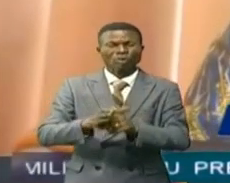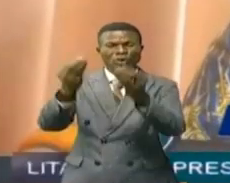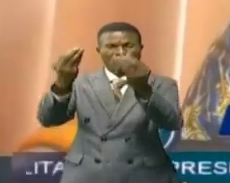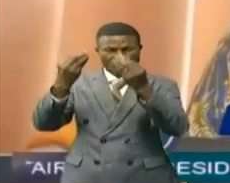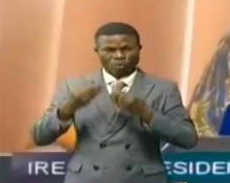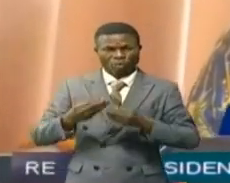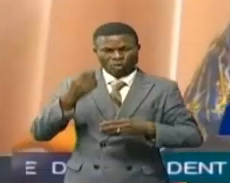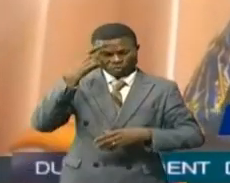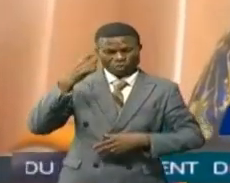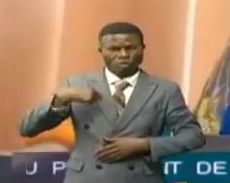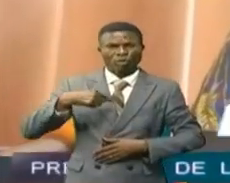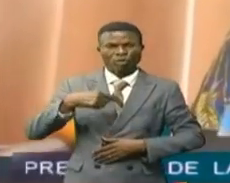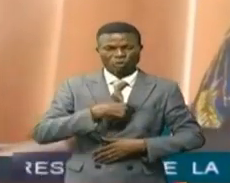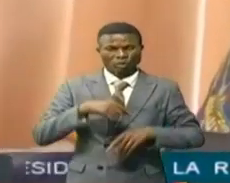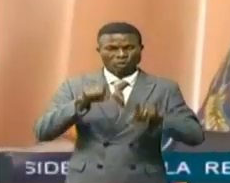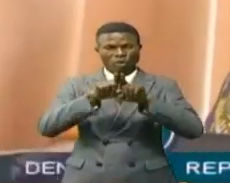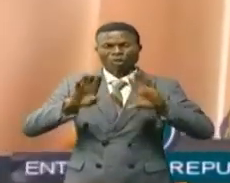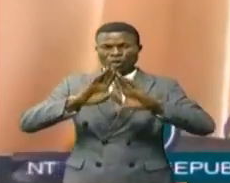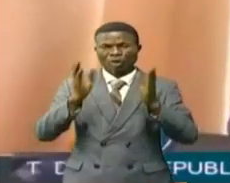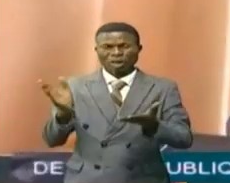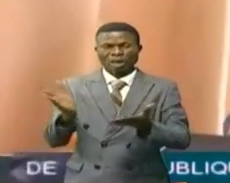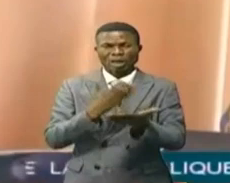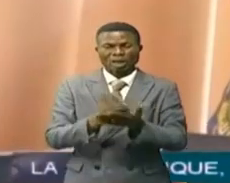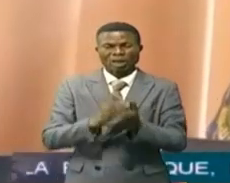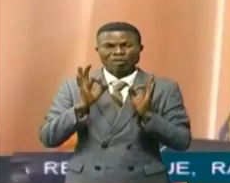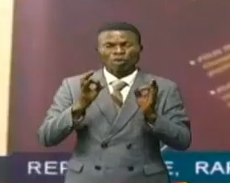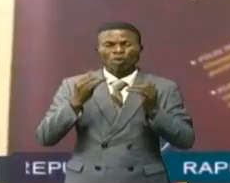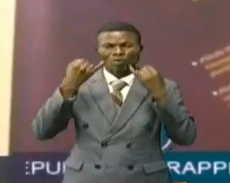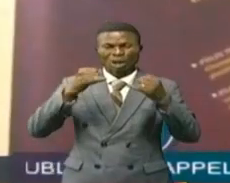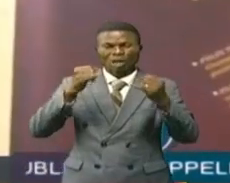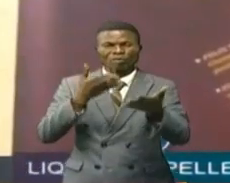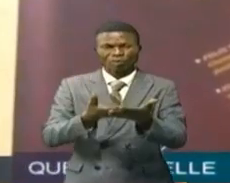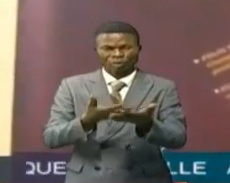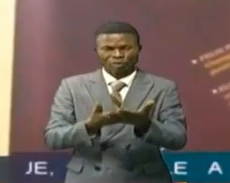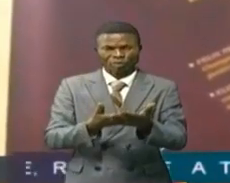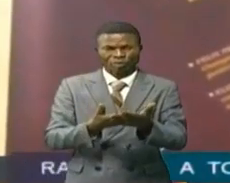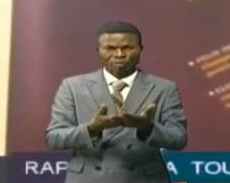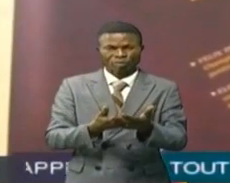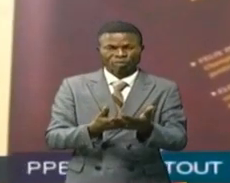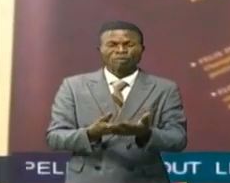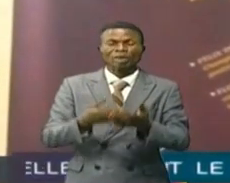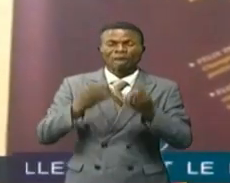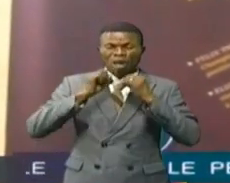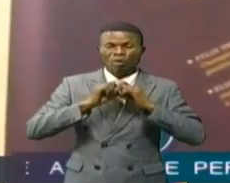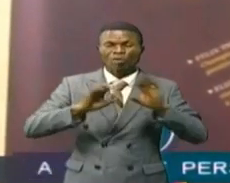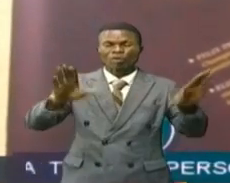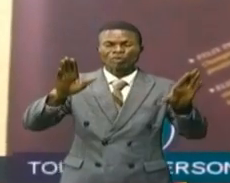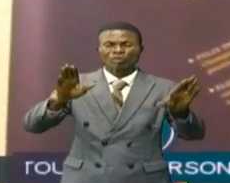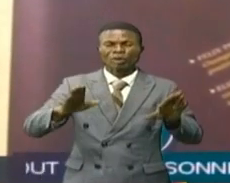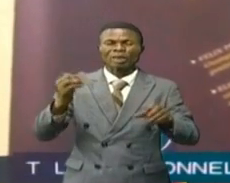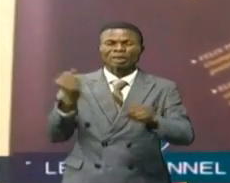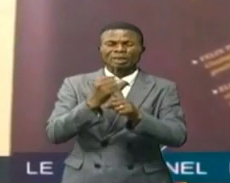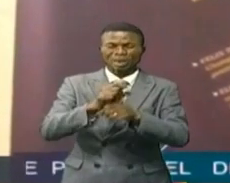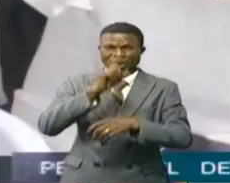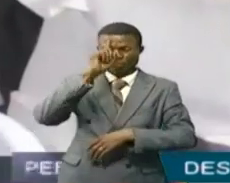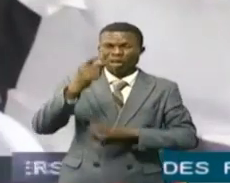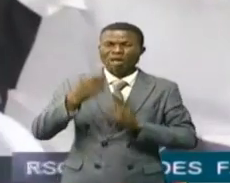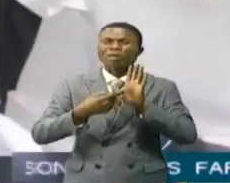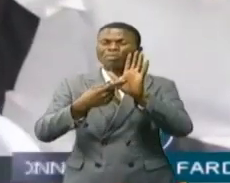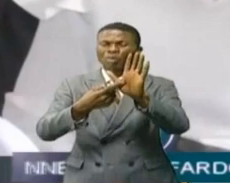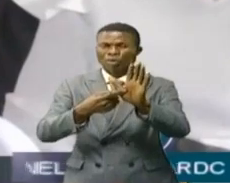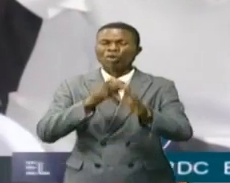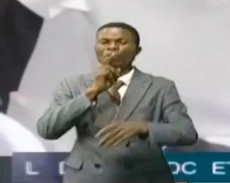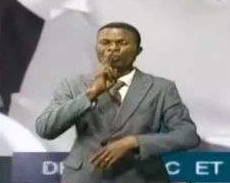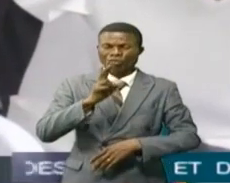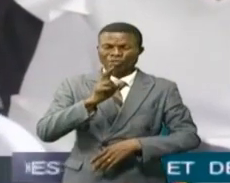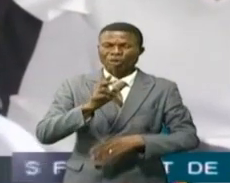placez en nous et à ce nouvel outil d'information. L'option de féminiser cette œuvre intellectuelle prouve à suffisance que